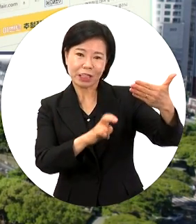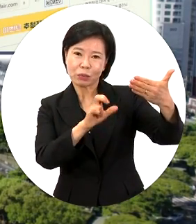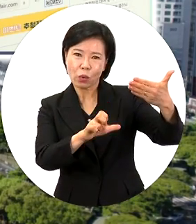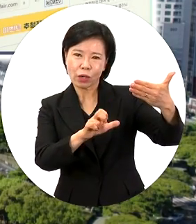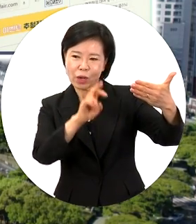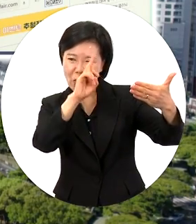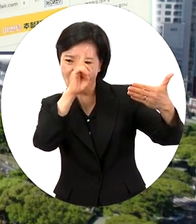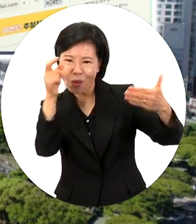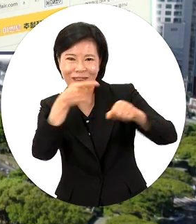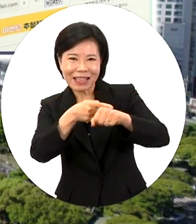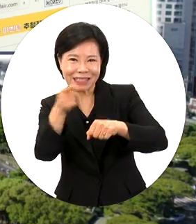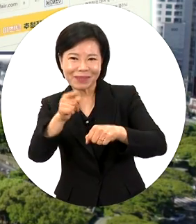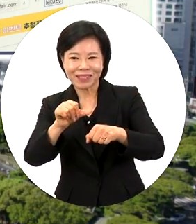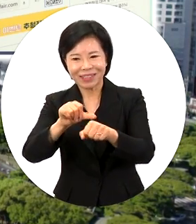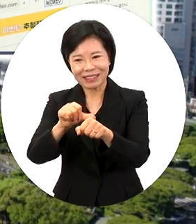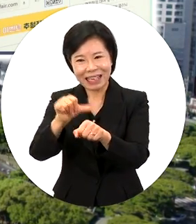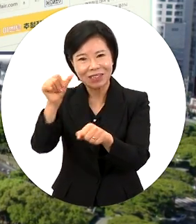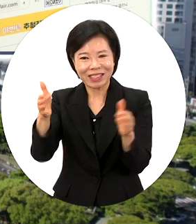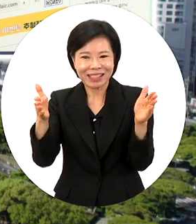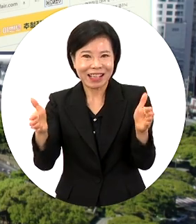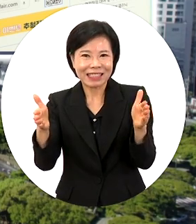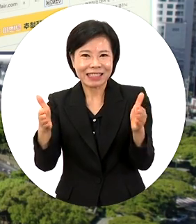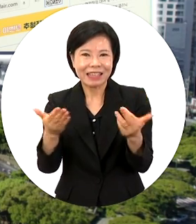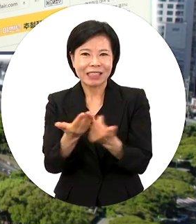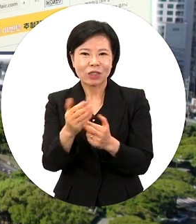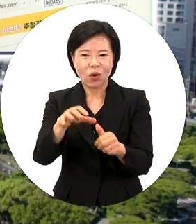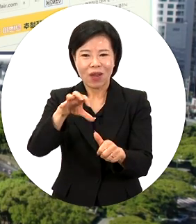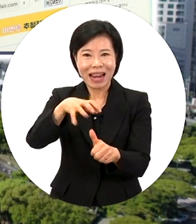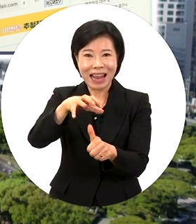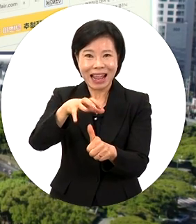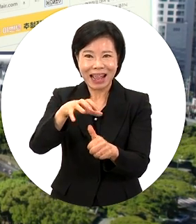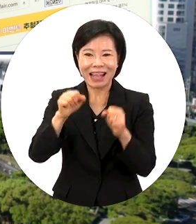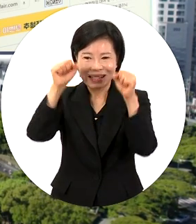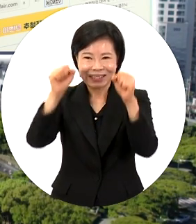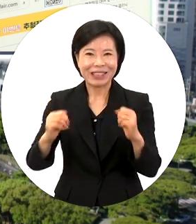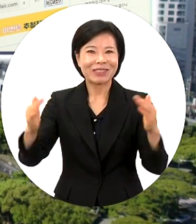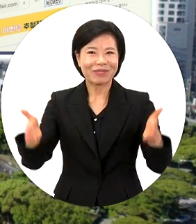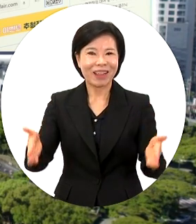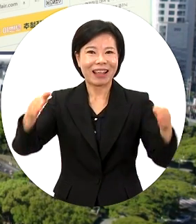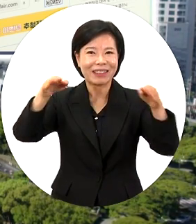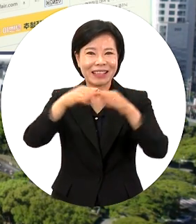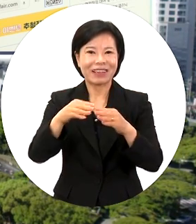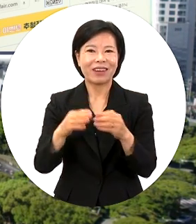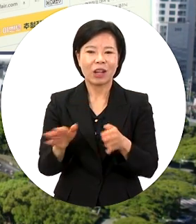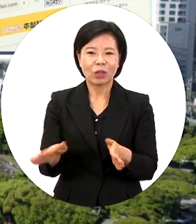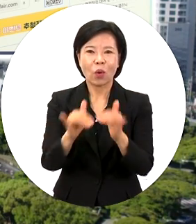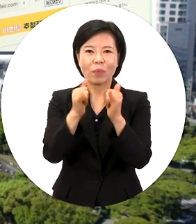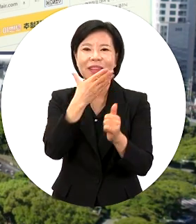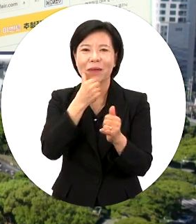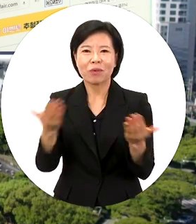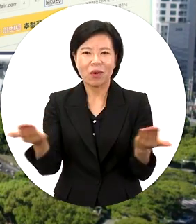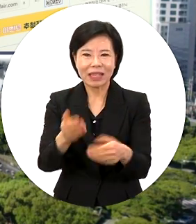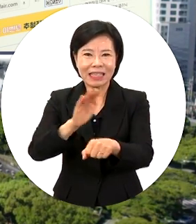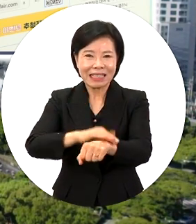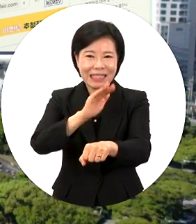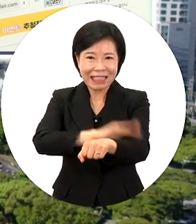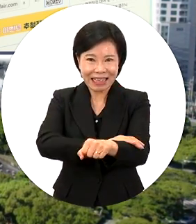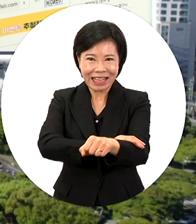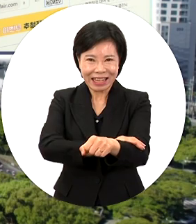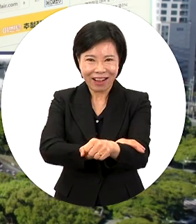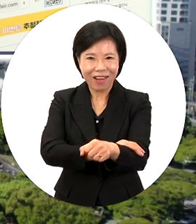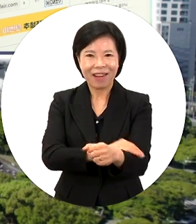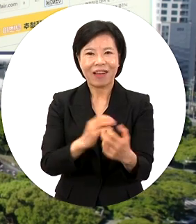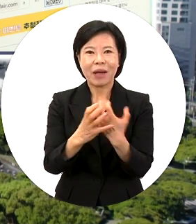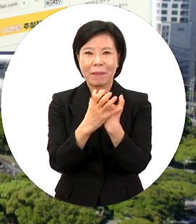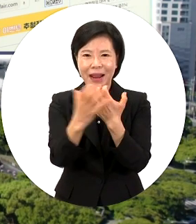제주도는 9월 25일 오후 1시부터 5시까지 제주 한라체육관에서 2024 도민행복 일자리